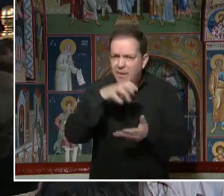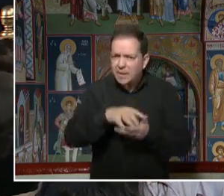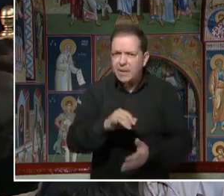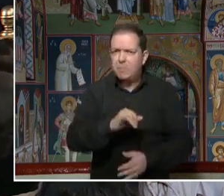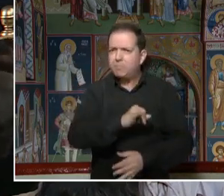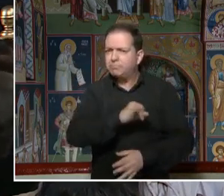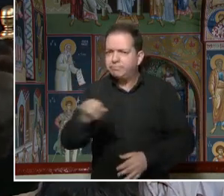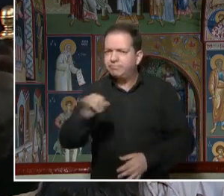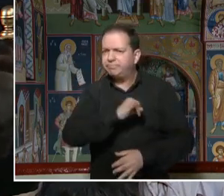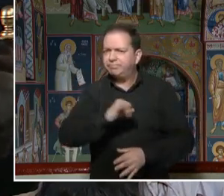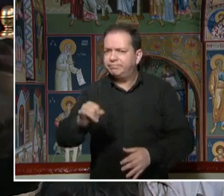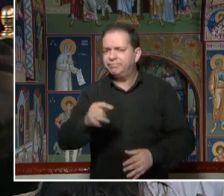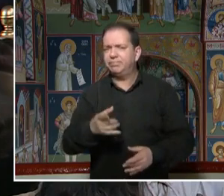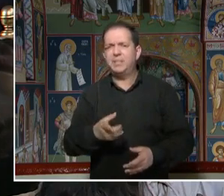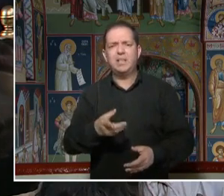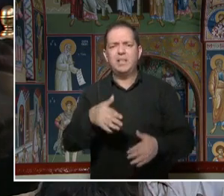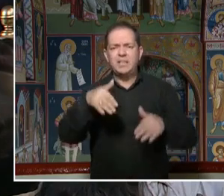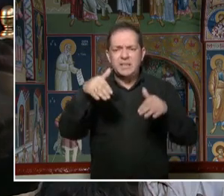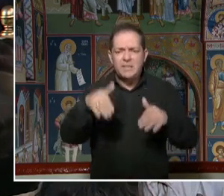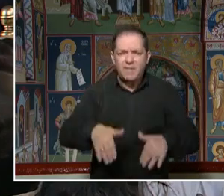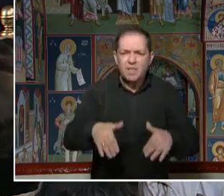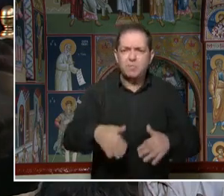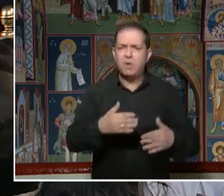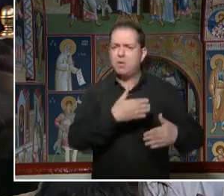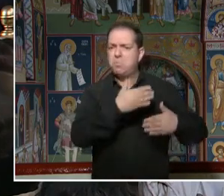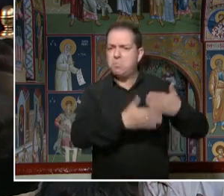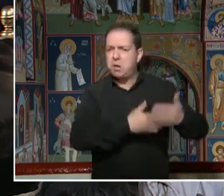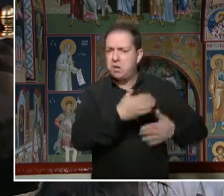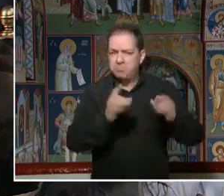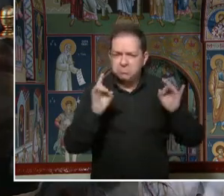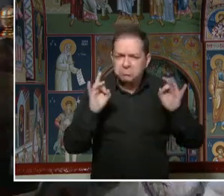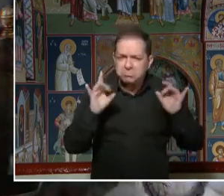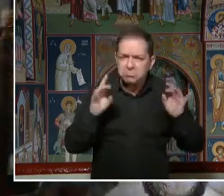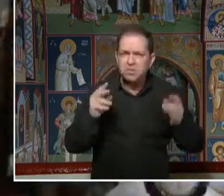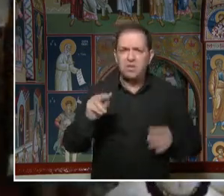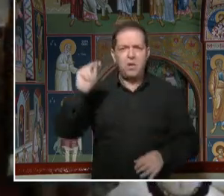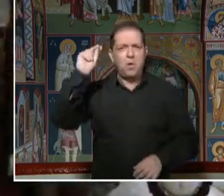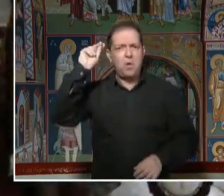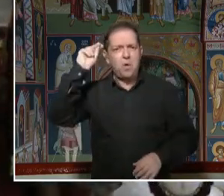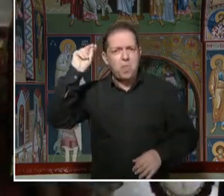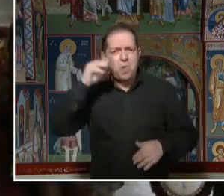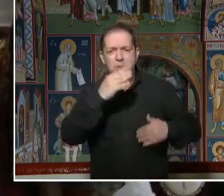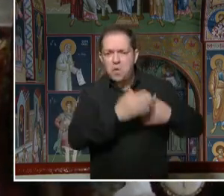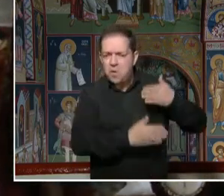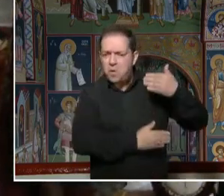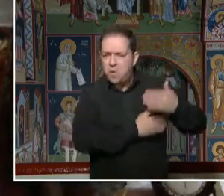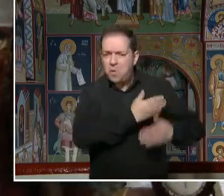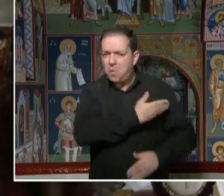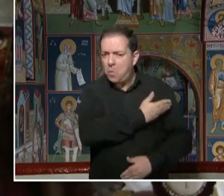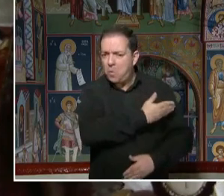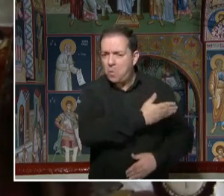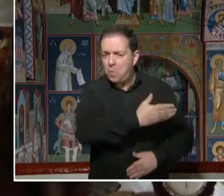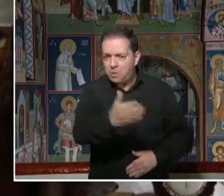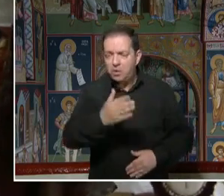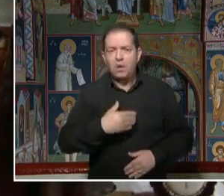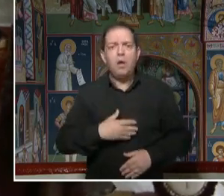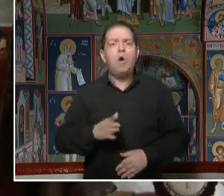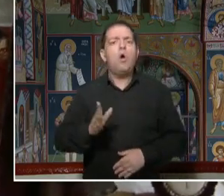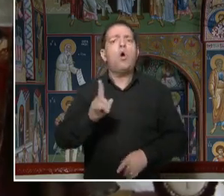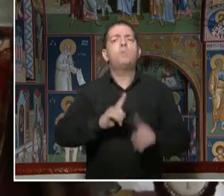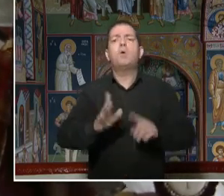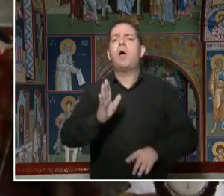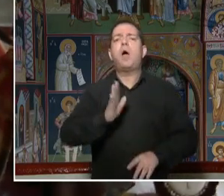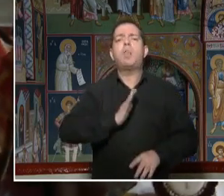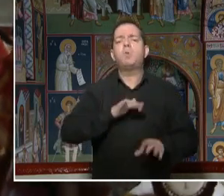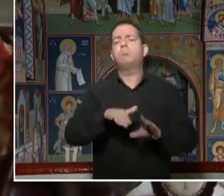φρόνημα, σεβασμό στην Ιερά Παράδοση της Αγίας μας Ορθοδοξού Εκκλησίας, ζώντας εκτός